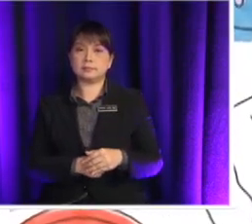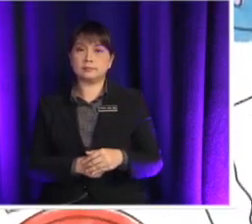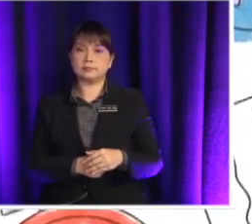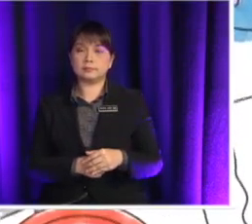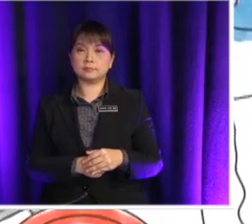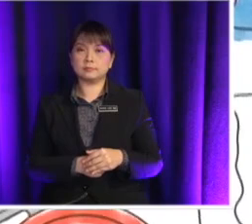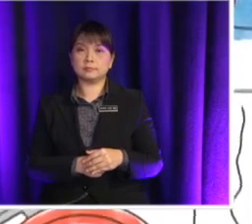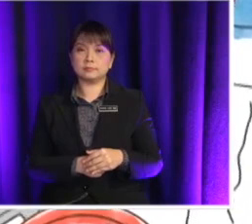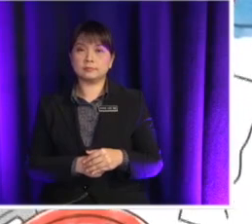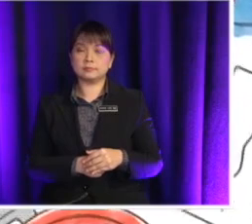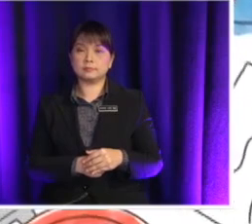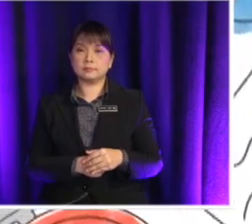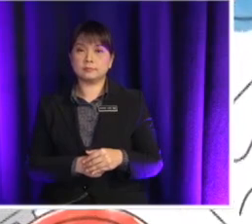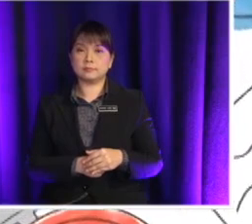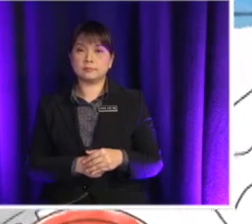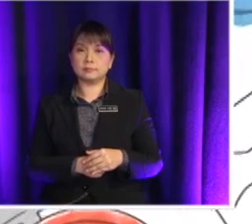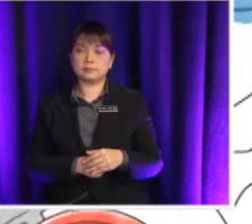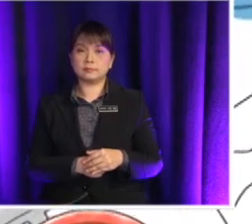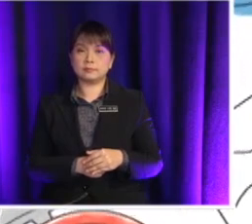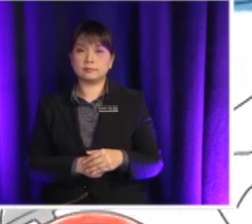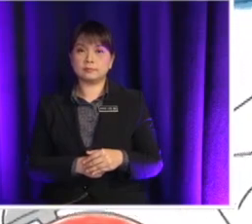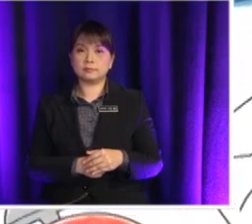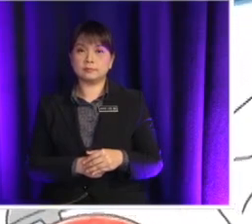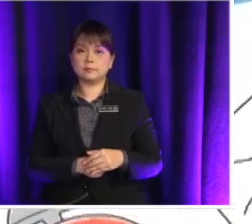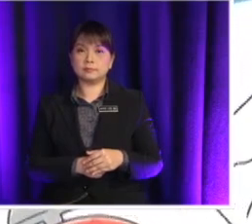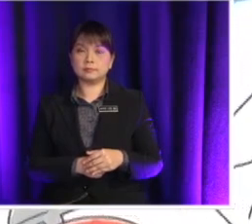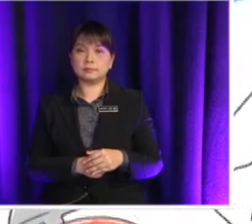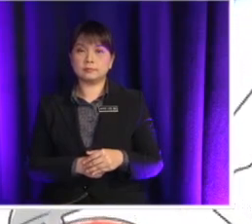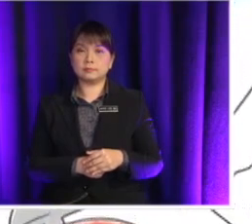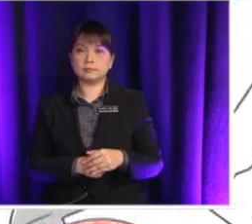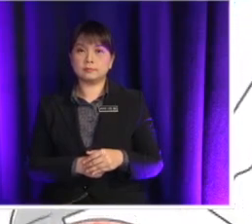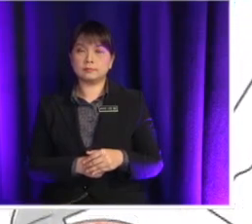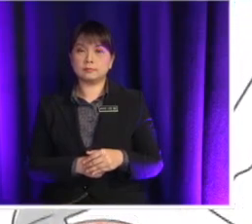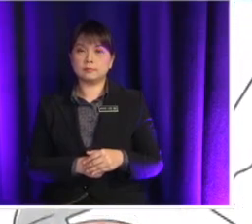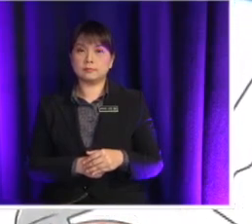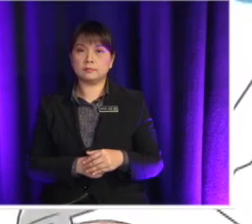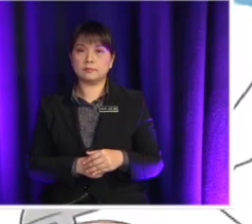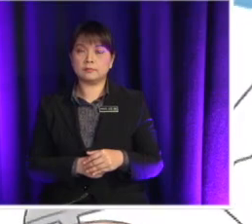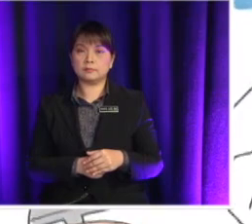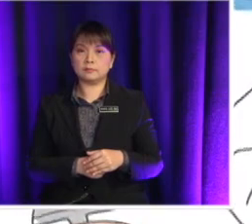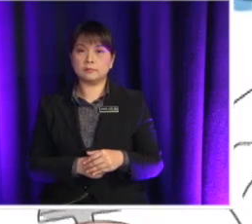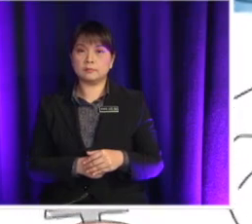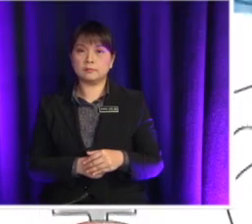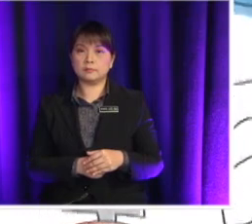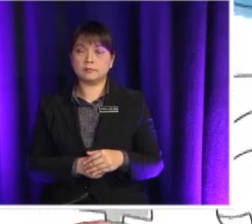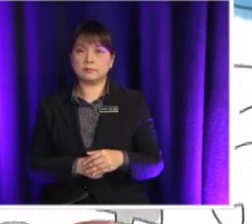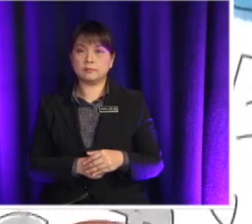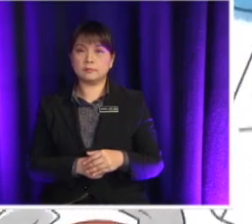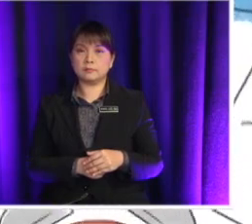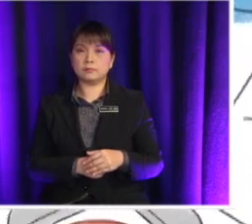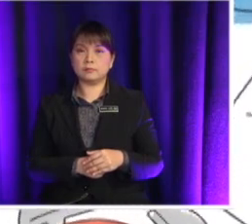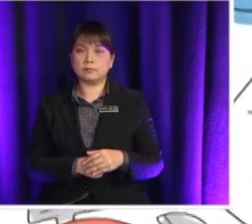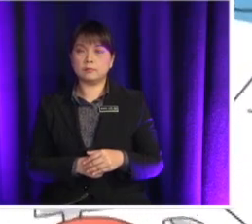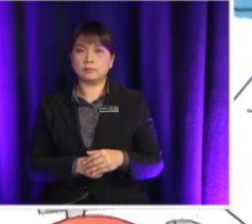dalam keadaan terang tadi, dalam keadaan terang sangat tadi, nilai ADR dia ada rendah. So bila rendah, arus akan seolah-olah macam